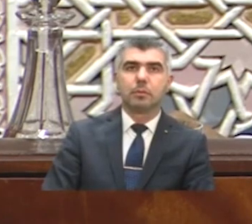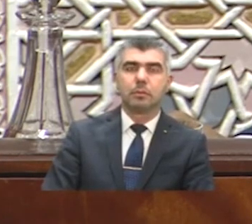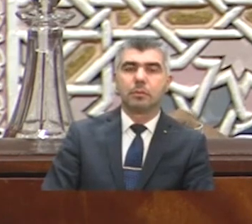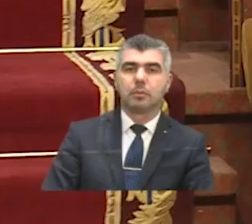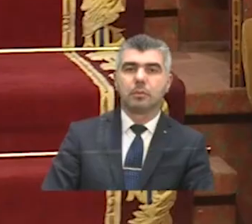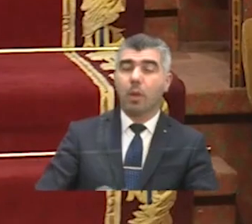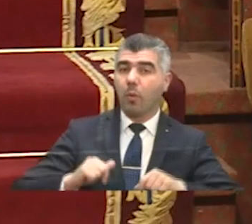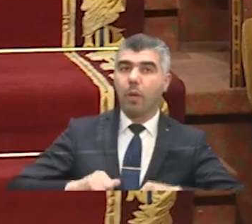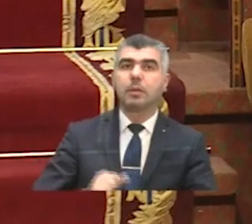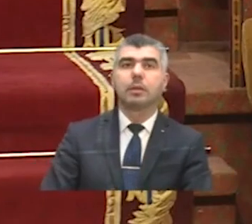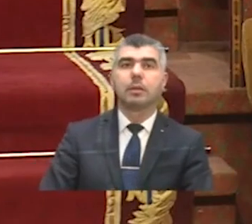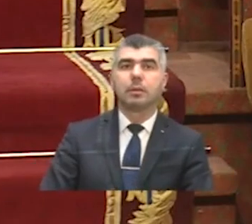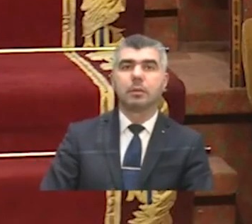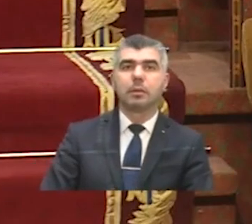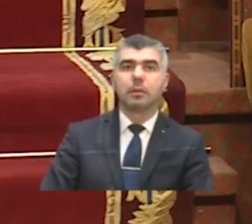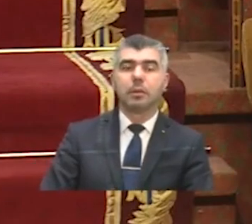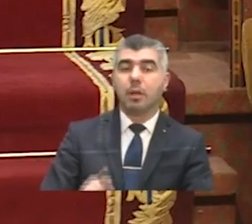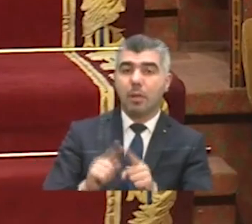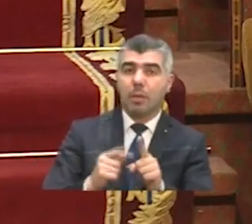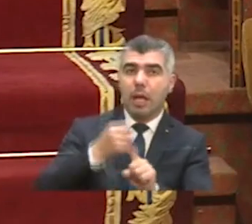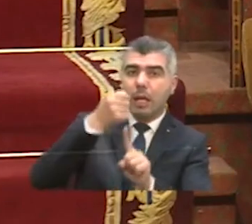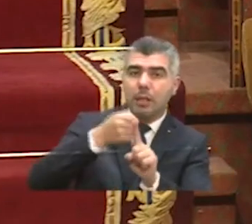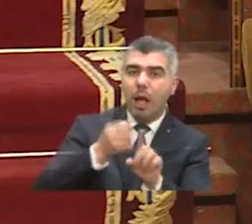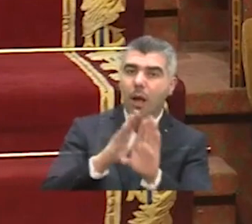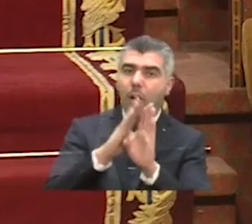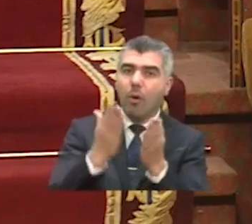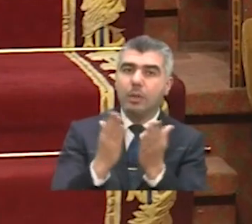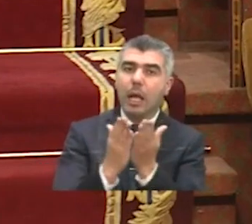تفضل السيد الوزير المحترم، المدخل لاصلاح منظومه التربيه